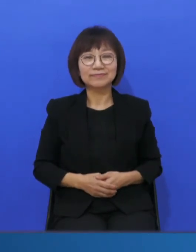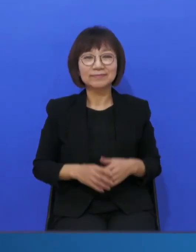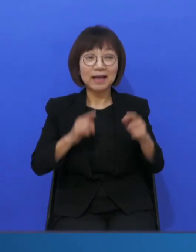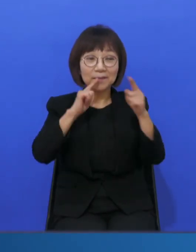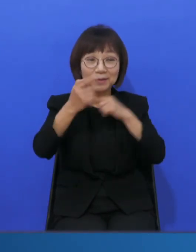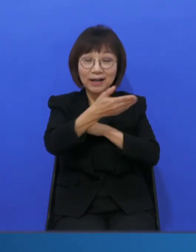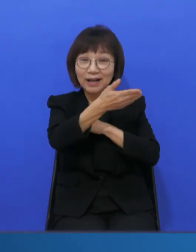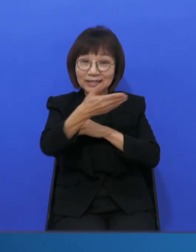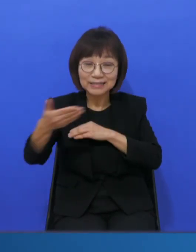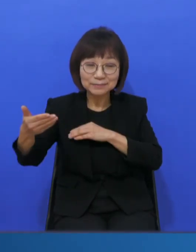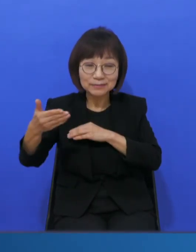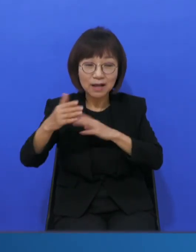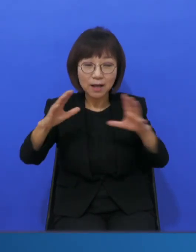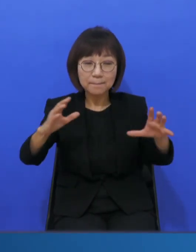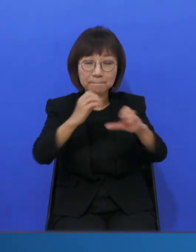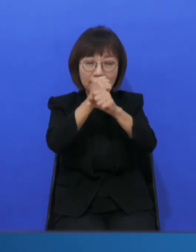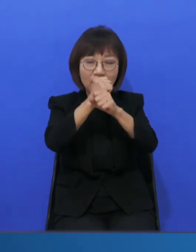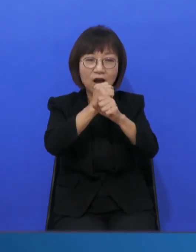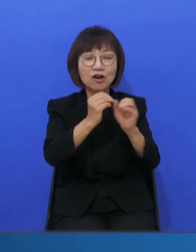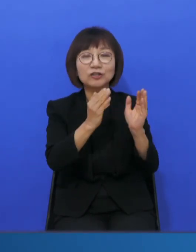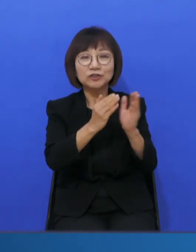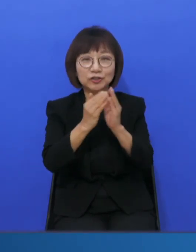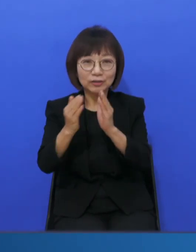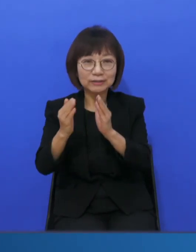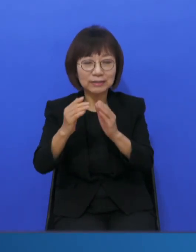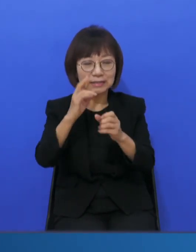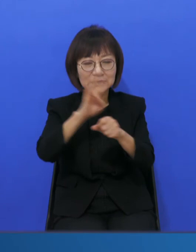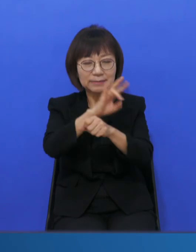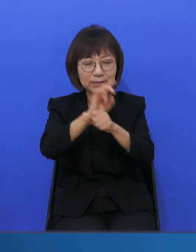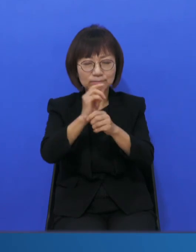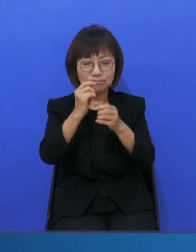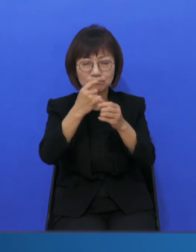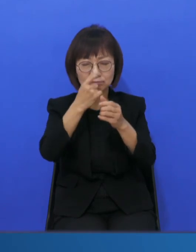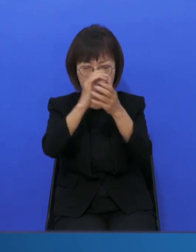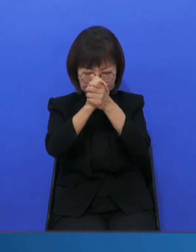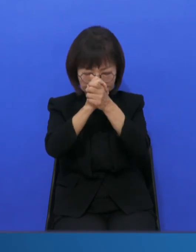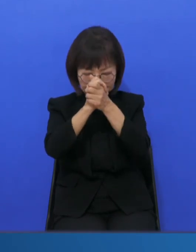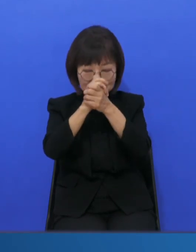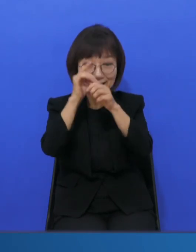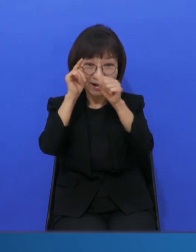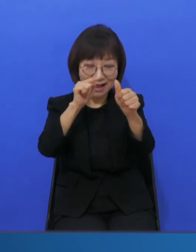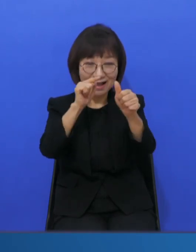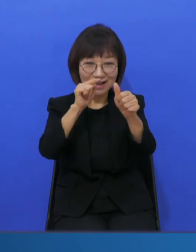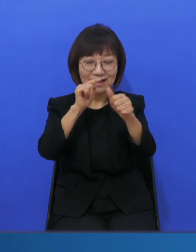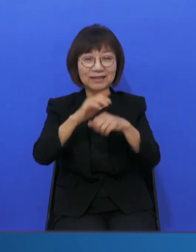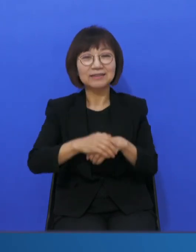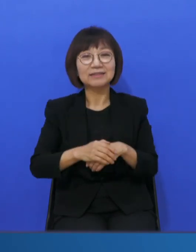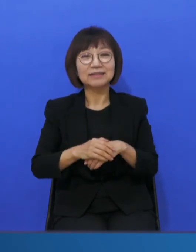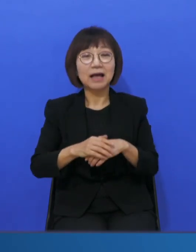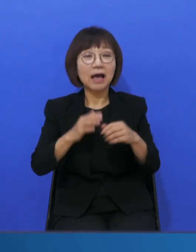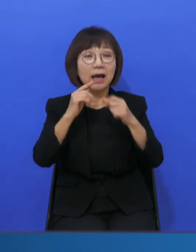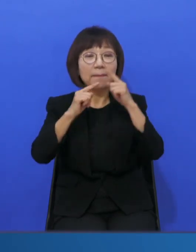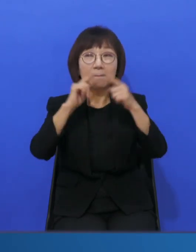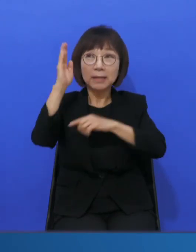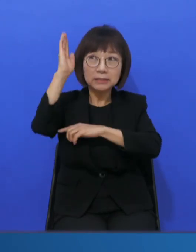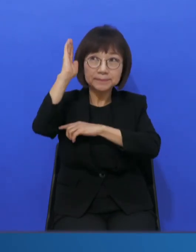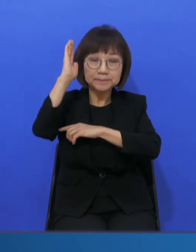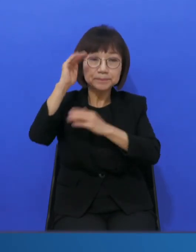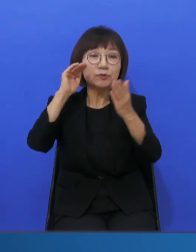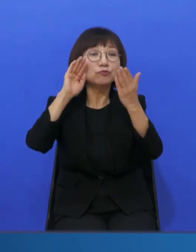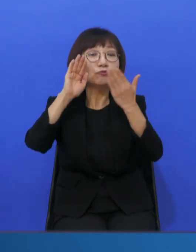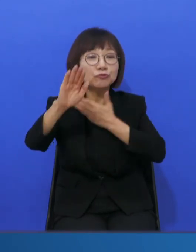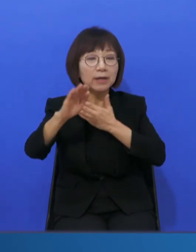말씀의 흐름을 한 문장으로 정리해 24 묵상하라는 미션이 선포됐습니다. 말씀 선포 후